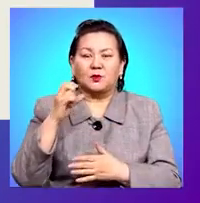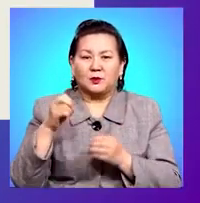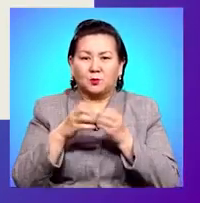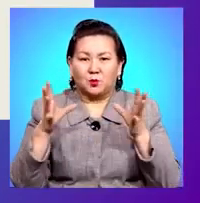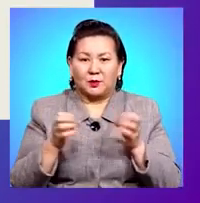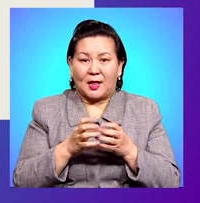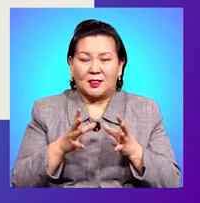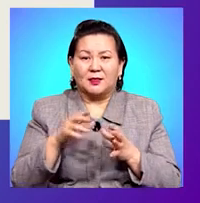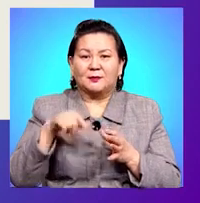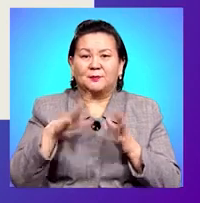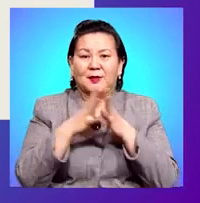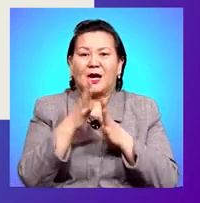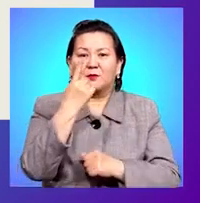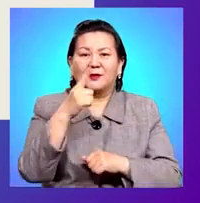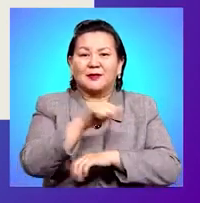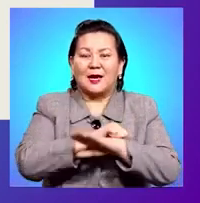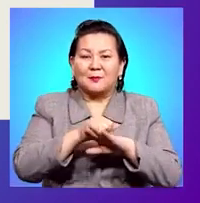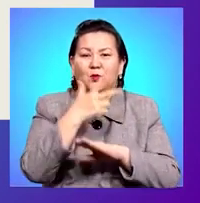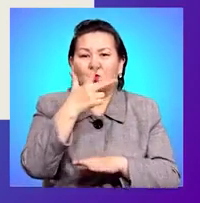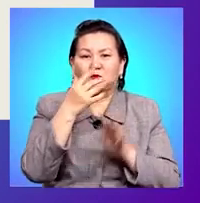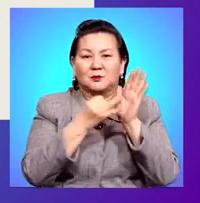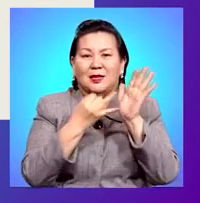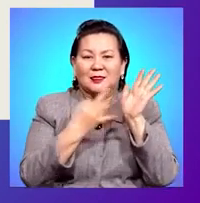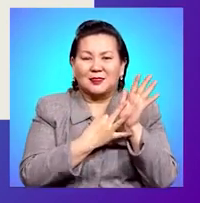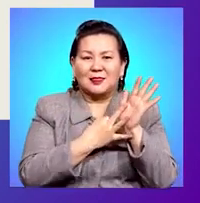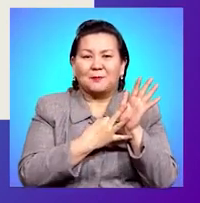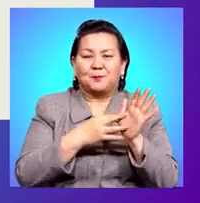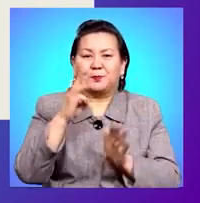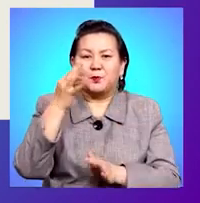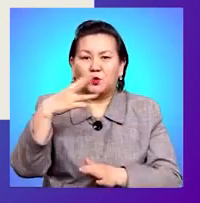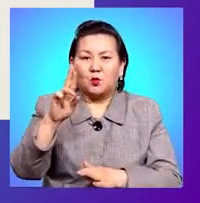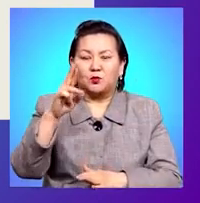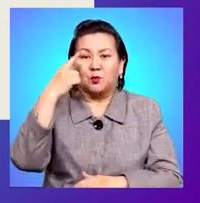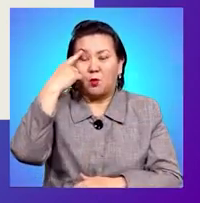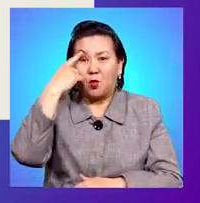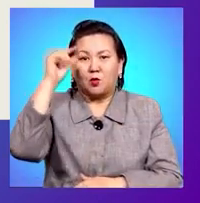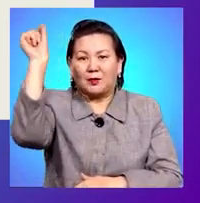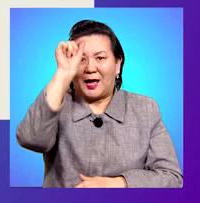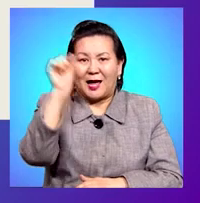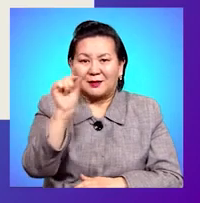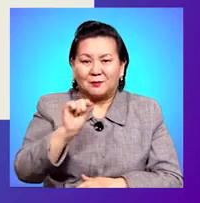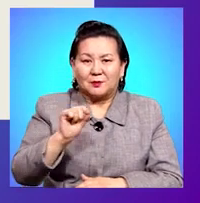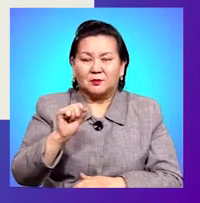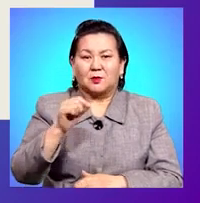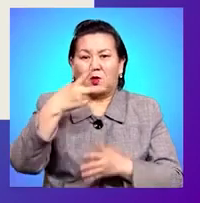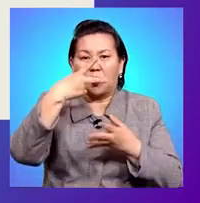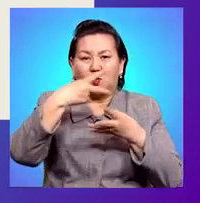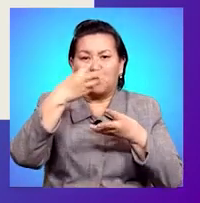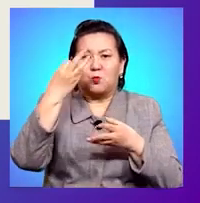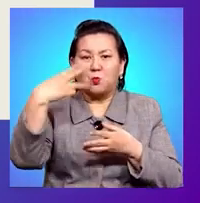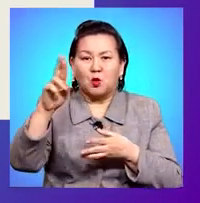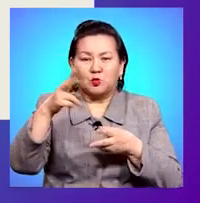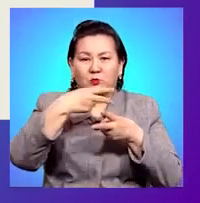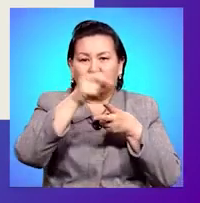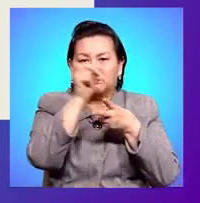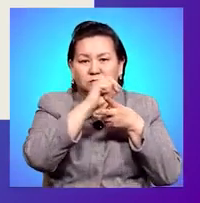За энэхүү бүтээл нь 11 аймаг 378 ширхэг барыг Төвд Монгол хадамлаар 2-3 мөрөөр модон бар дээр